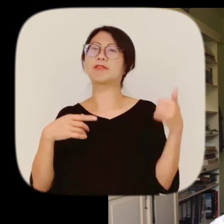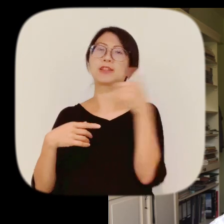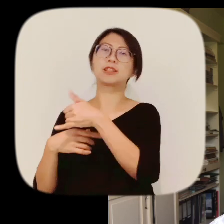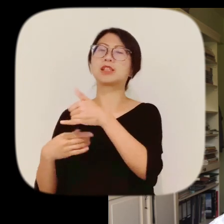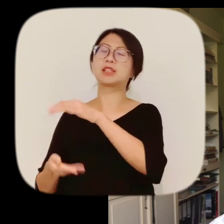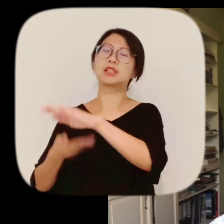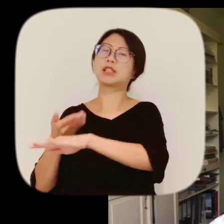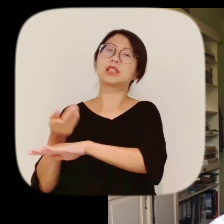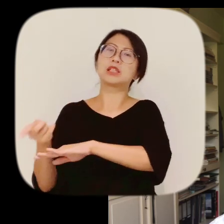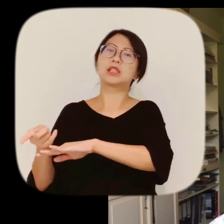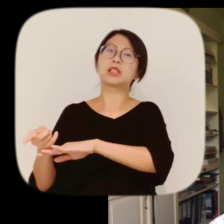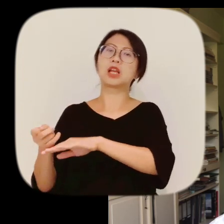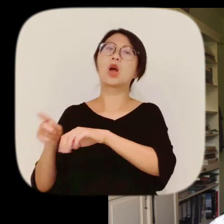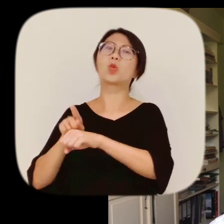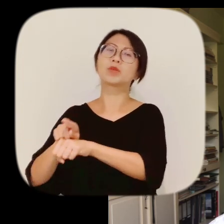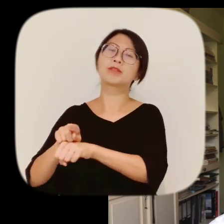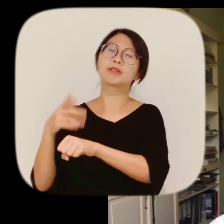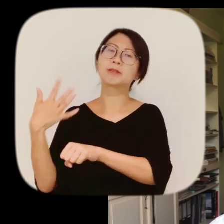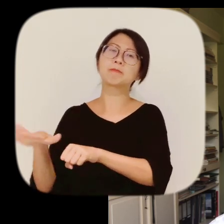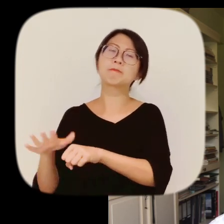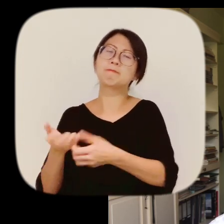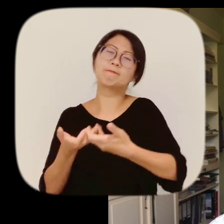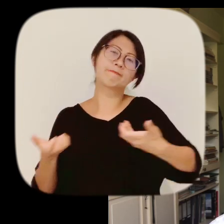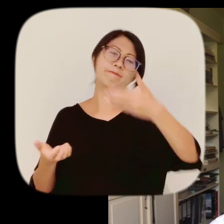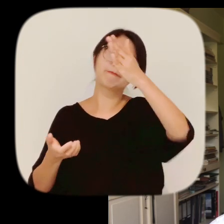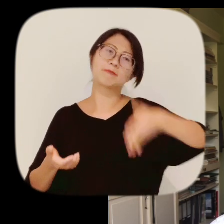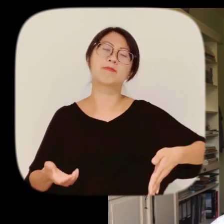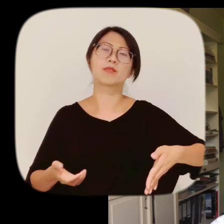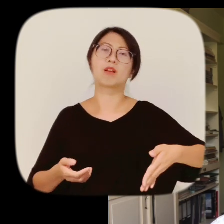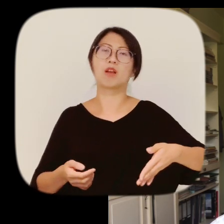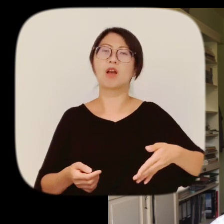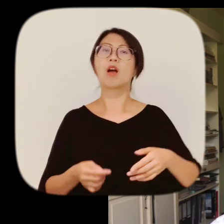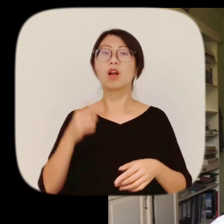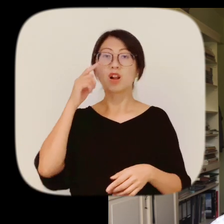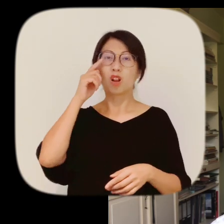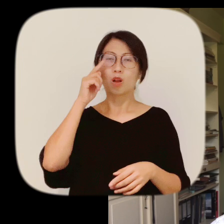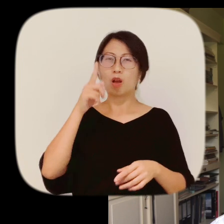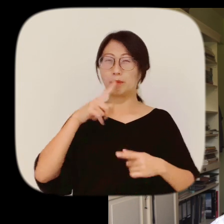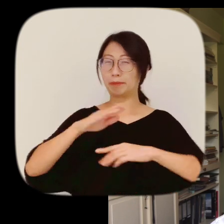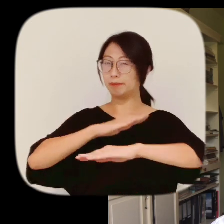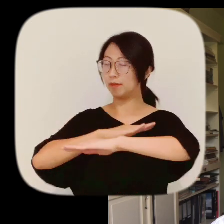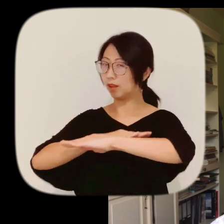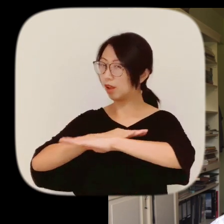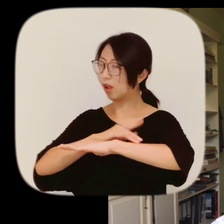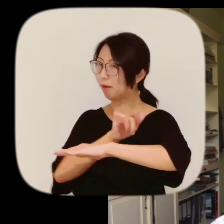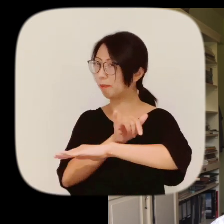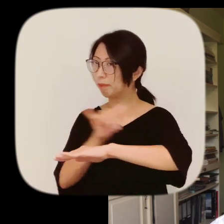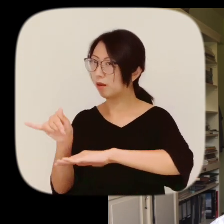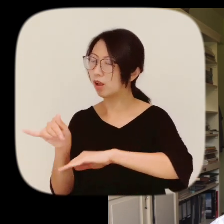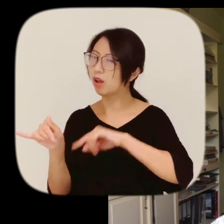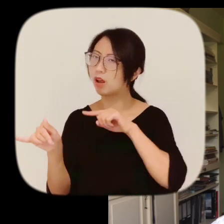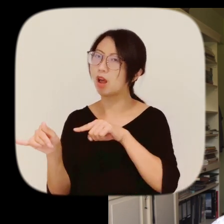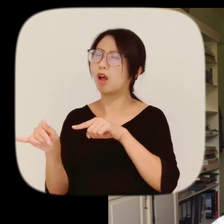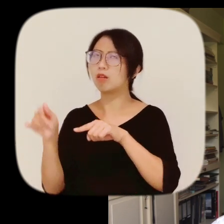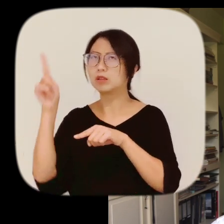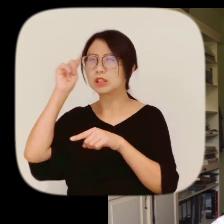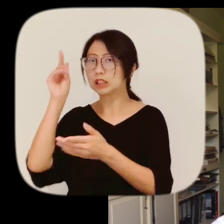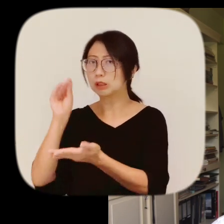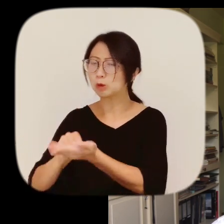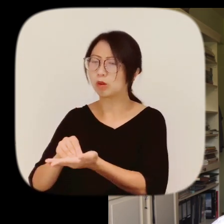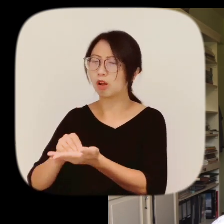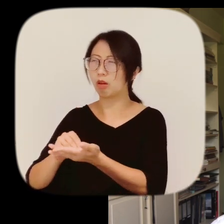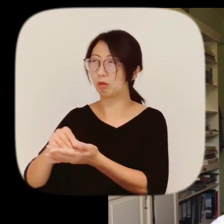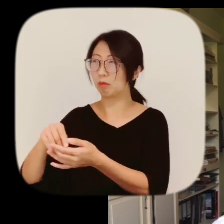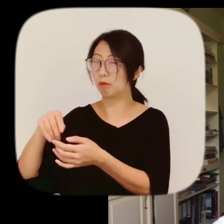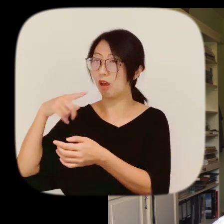国回到捷克在过关的时候呢你就会发觉你是做一个人生很重要的决定呢就是你